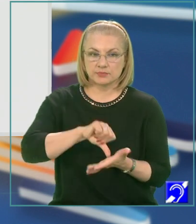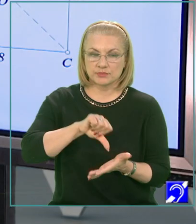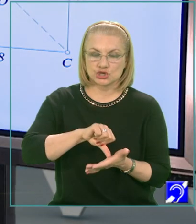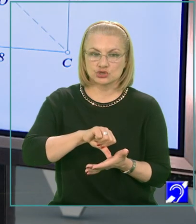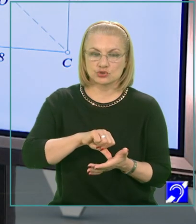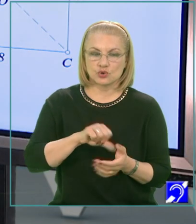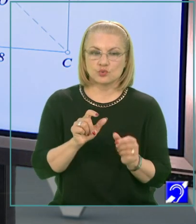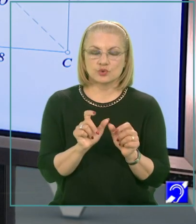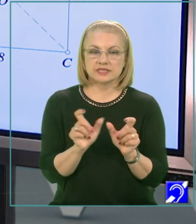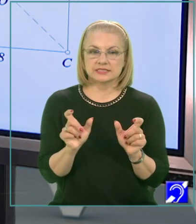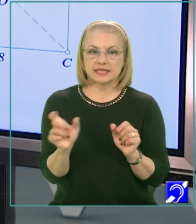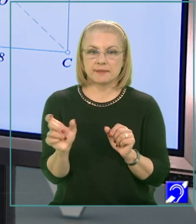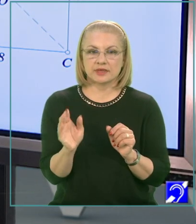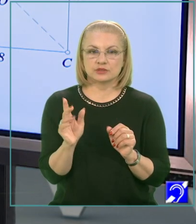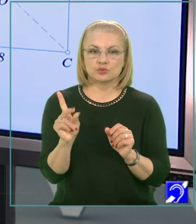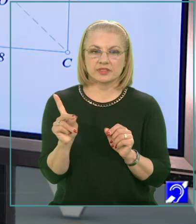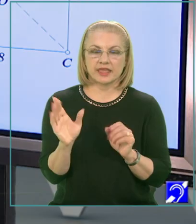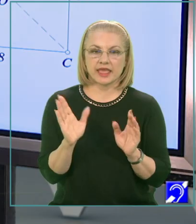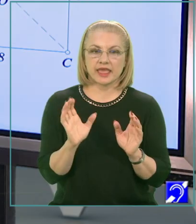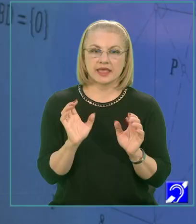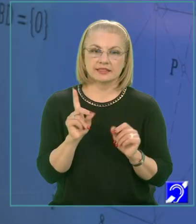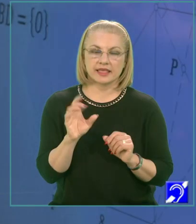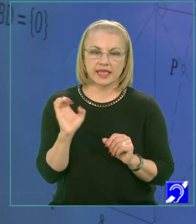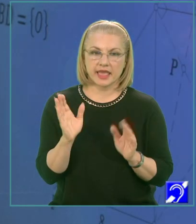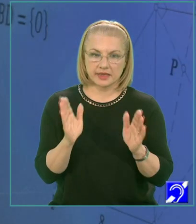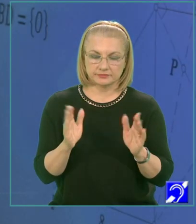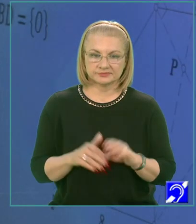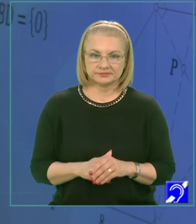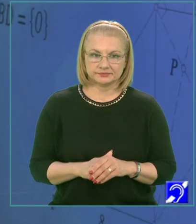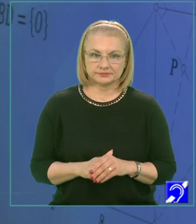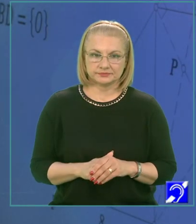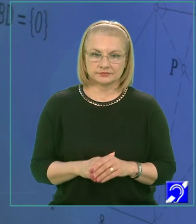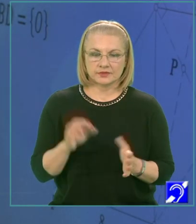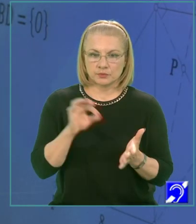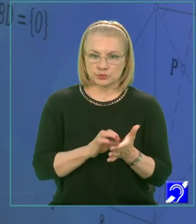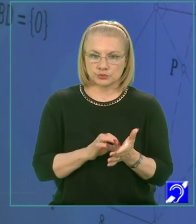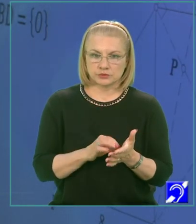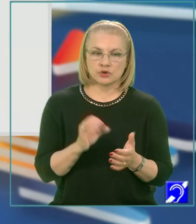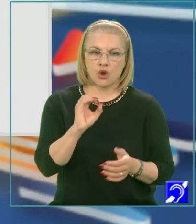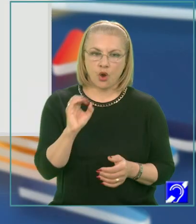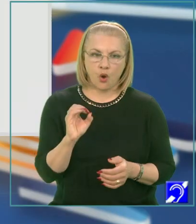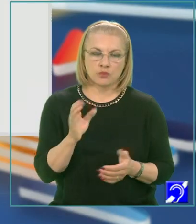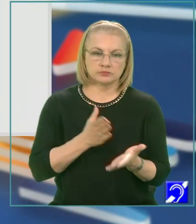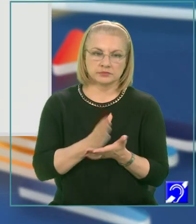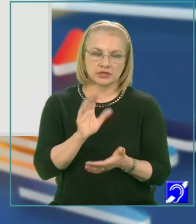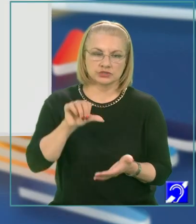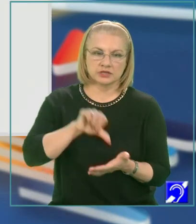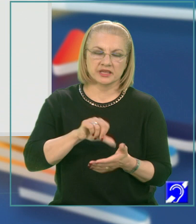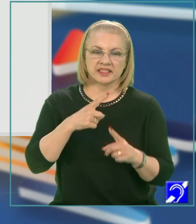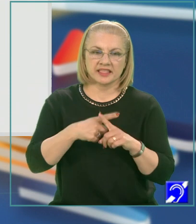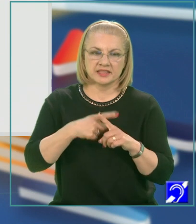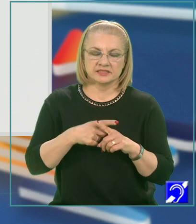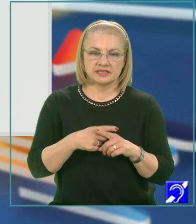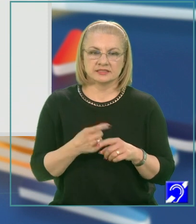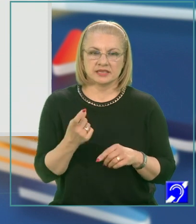DE. Facem întâi o notație și notăm cu O, e o notație consacrată. Notăm cu O intersecția